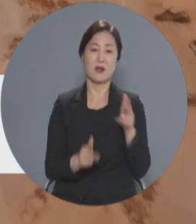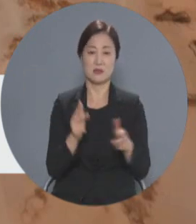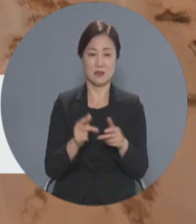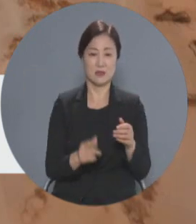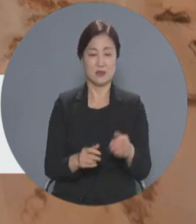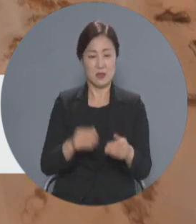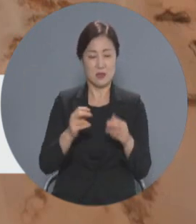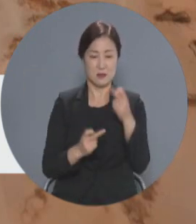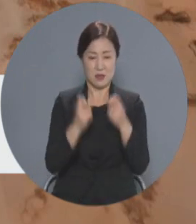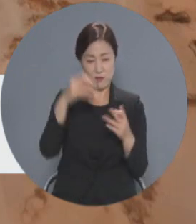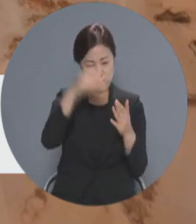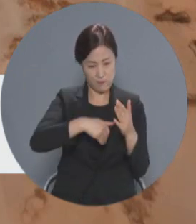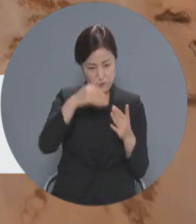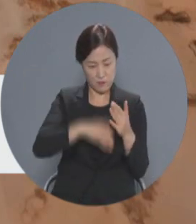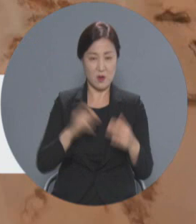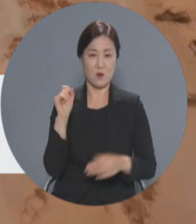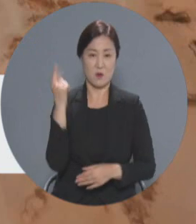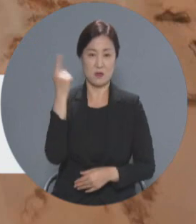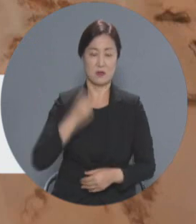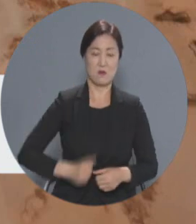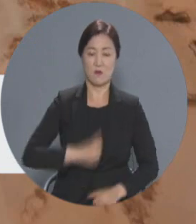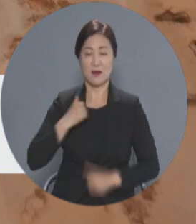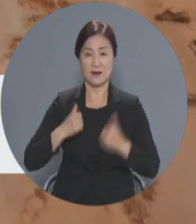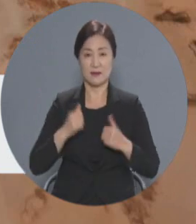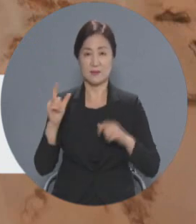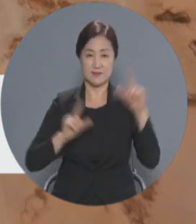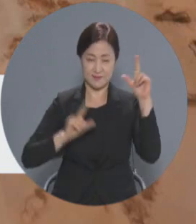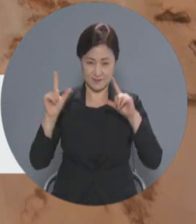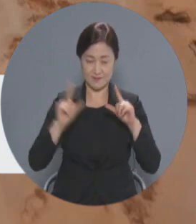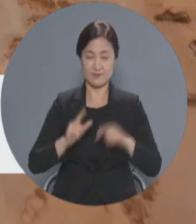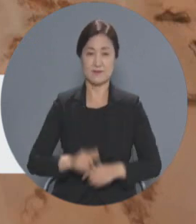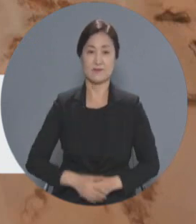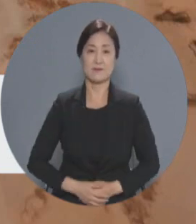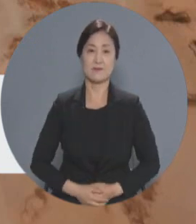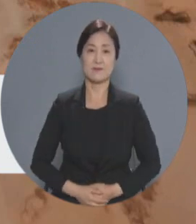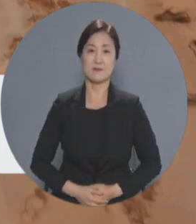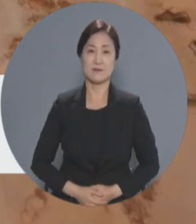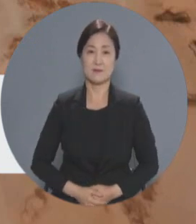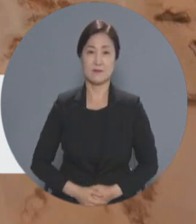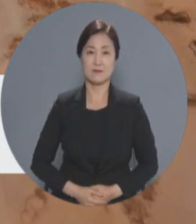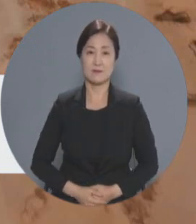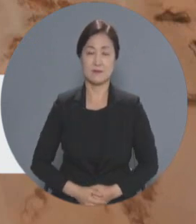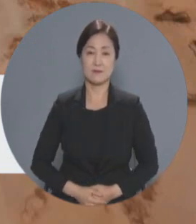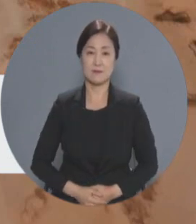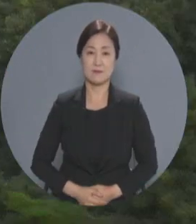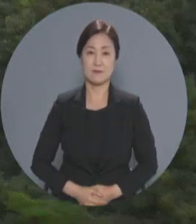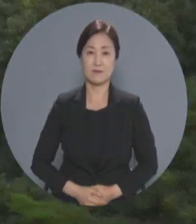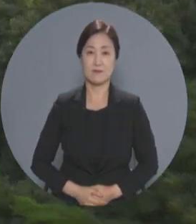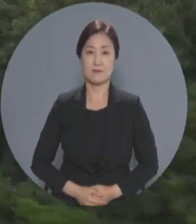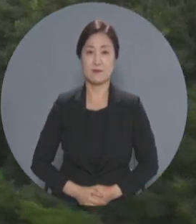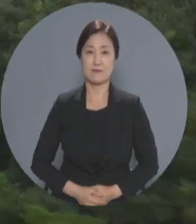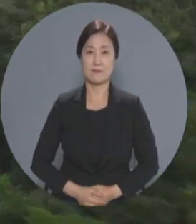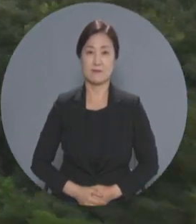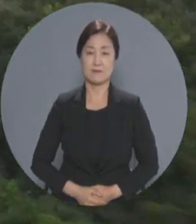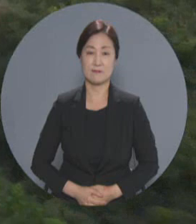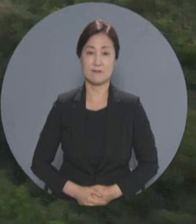비탈을 무리하게 깎은 탓이라고 분통을 터뜨리고 있습니다. 조희원 기자가 취재했습니다.